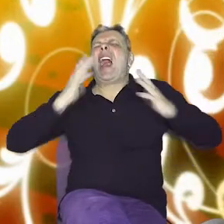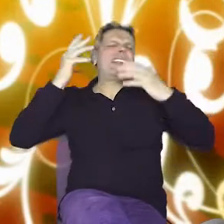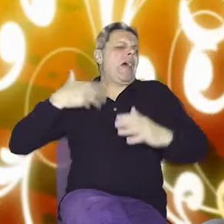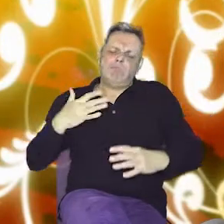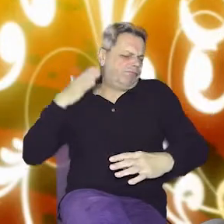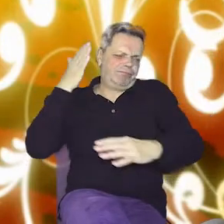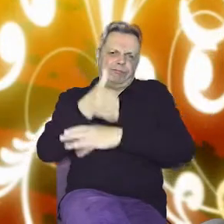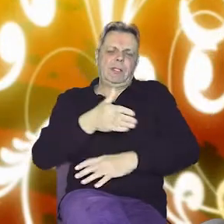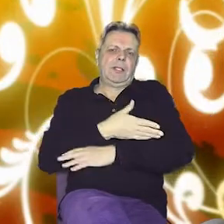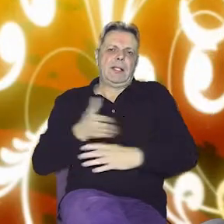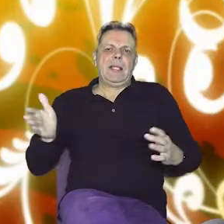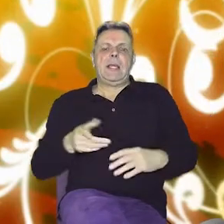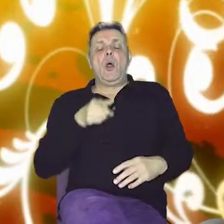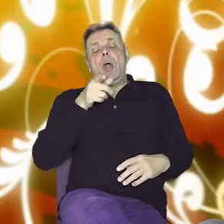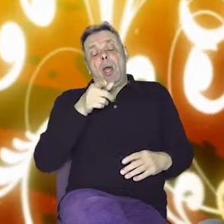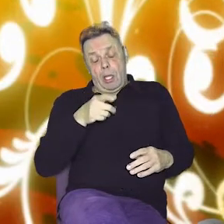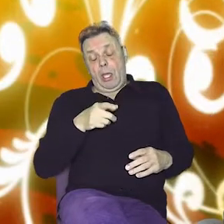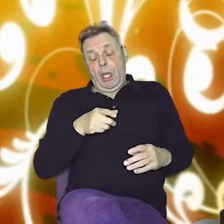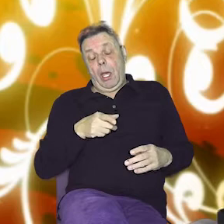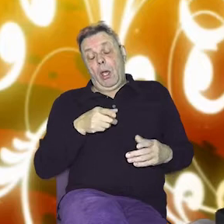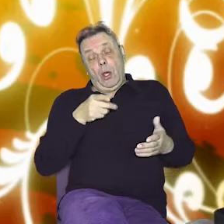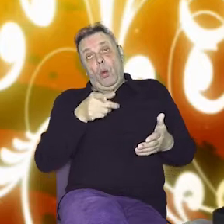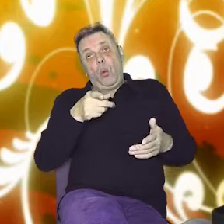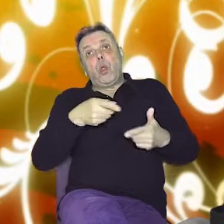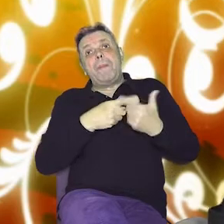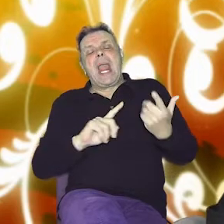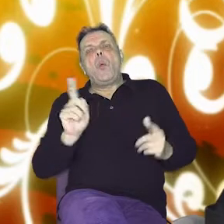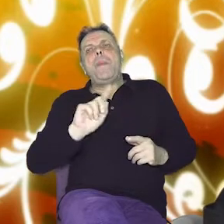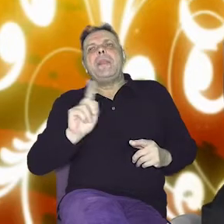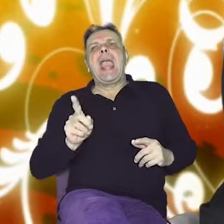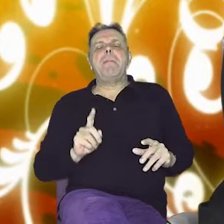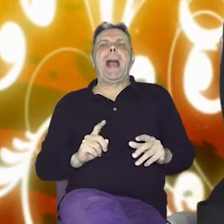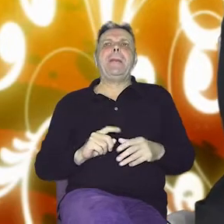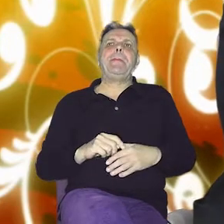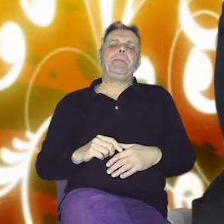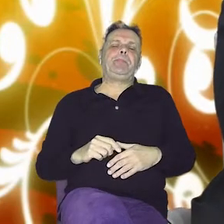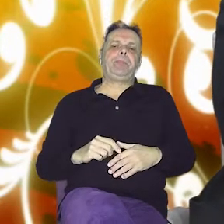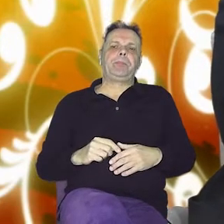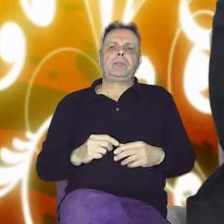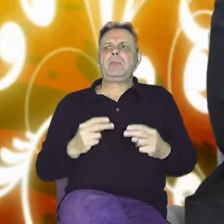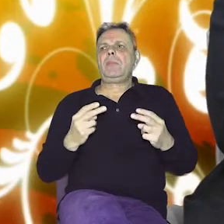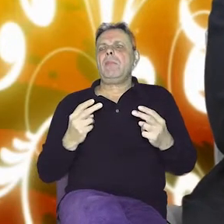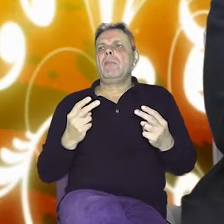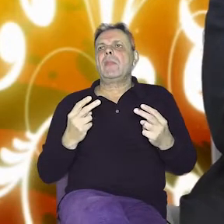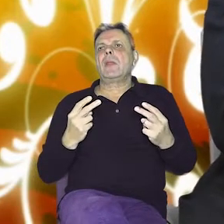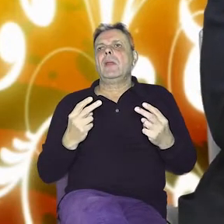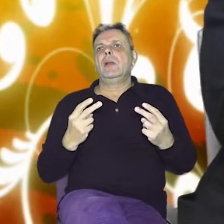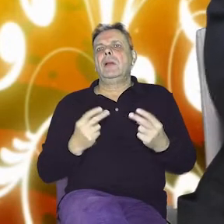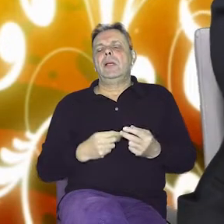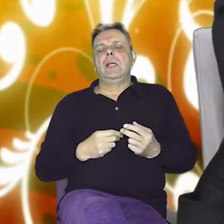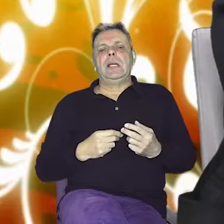Ja? Tako da u tom aspektu zasigurno nema nekakvih bitnih